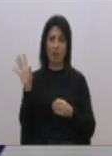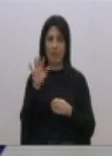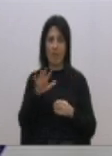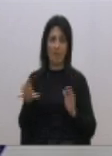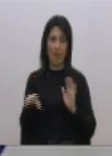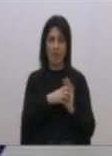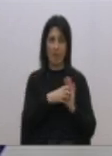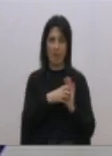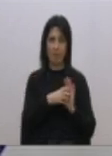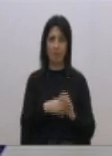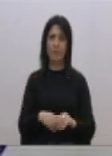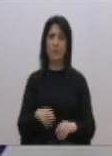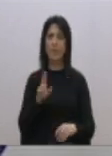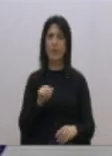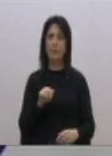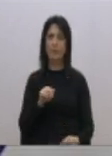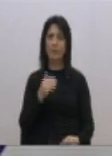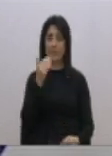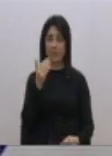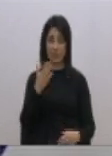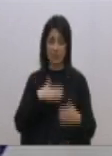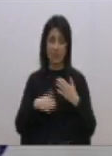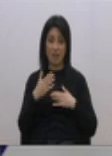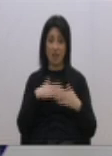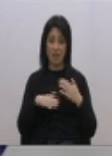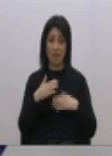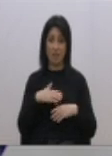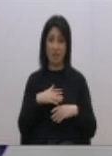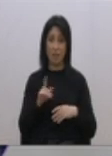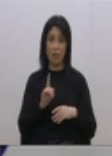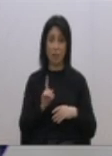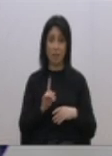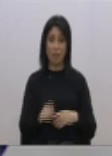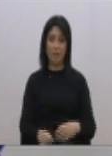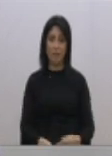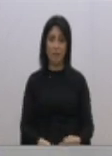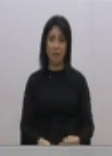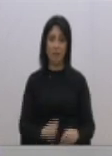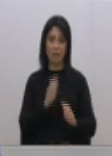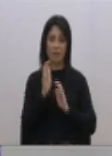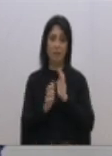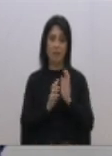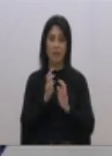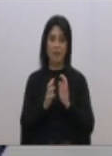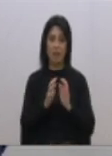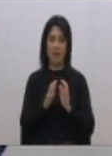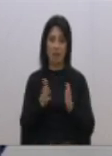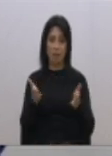ქვეყანა. Da, თქვენ გიხარიათ, რომ საერთაშორისო